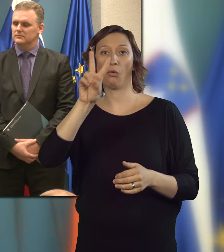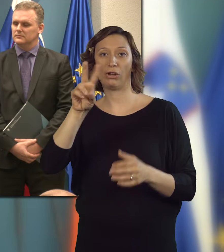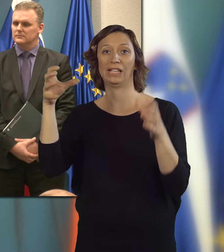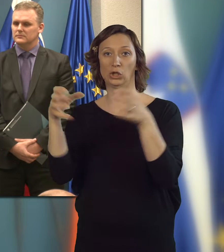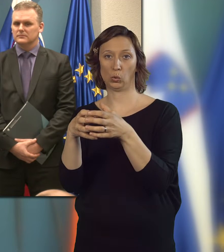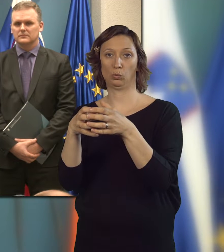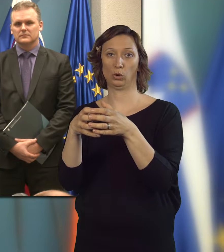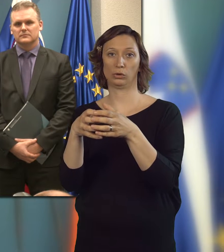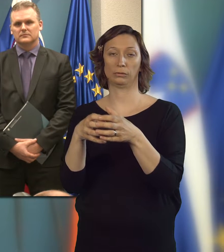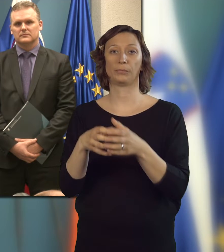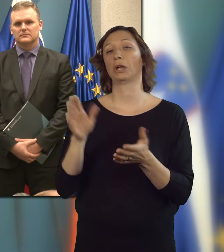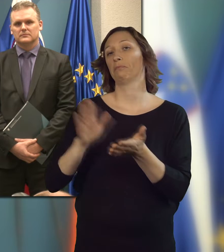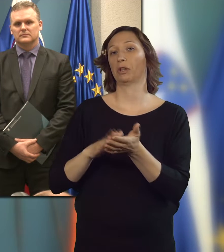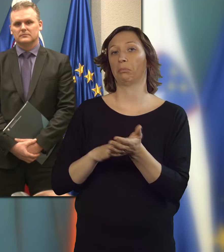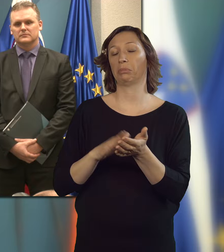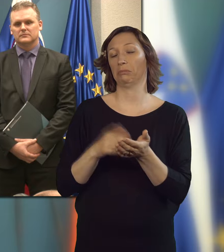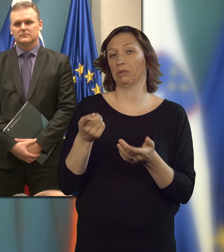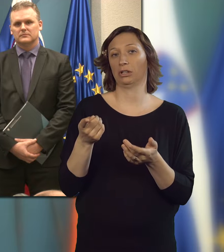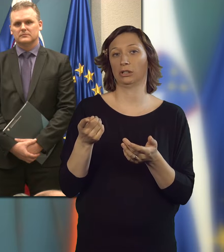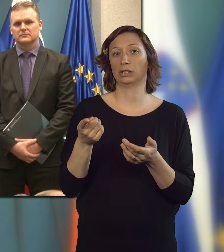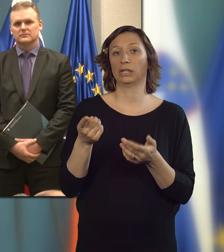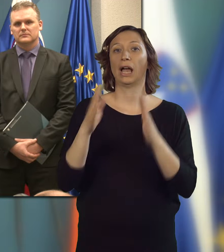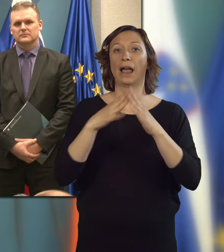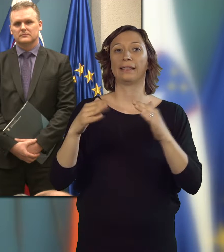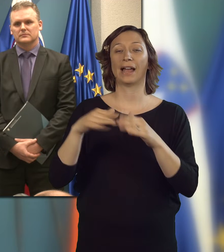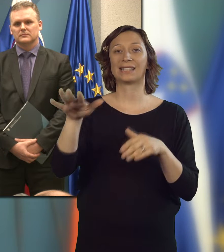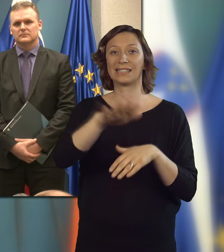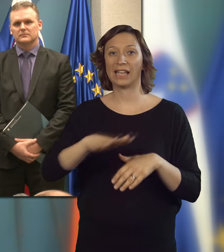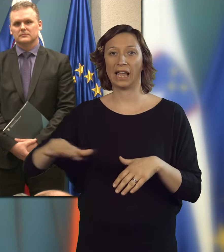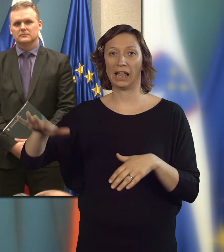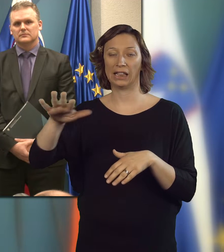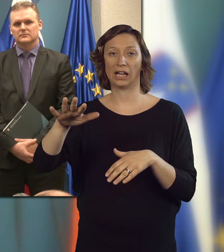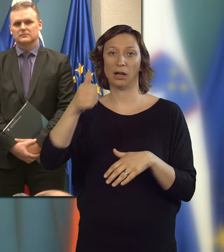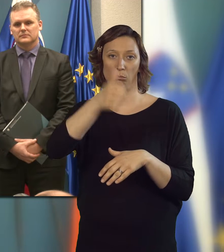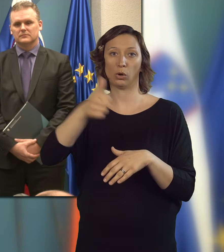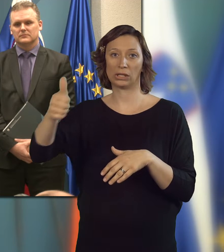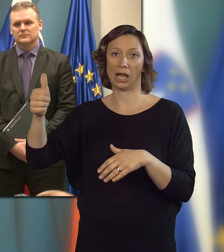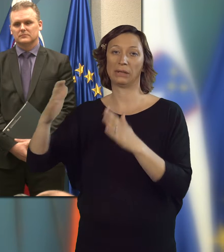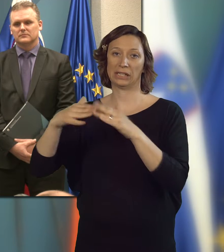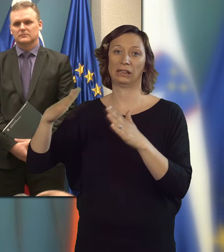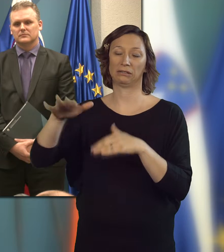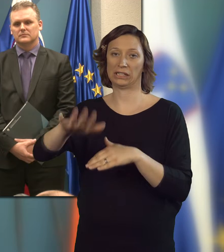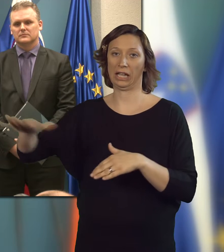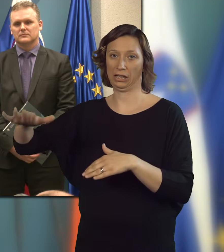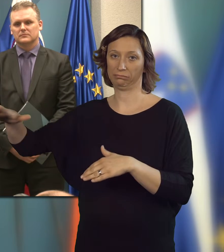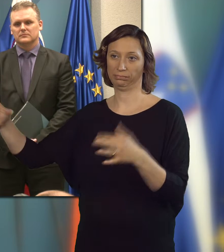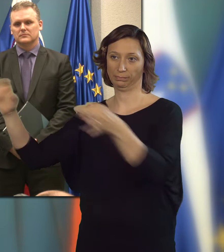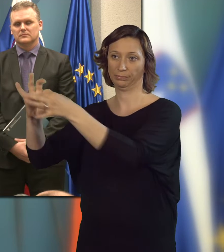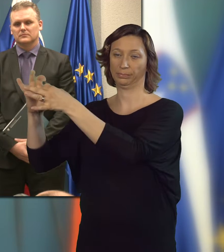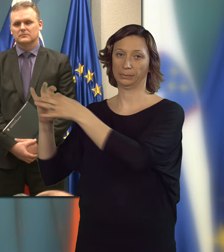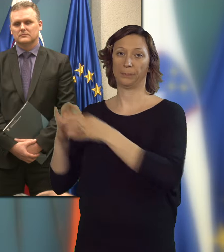OV skupnost. To so na primer naselja, posamezna